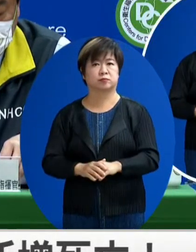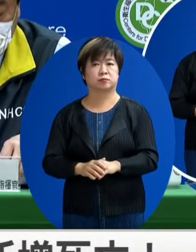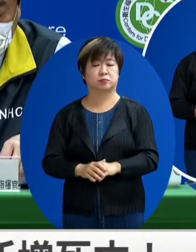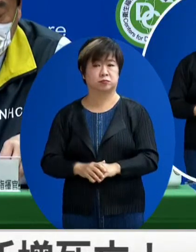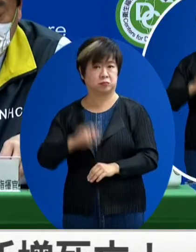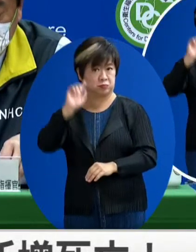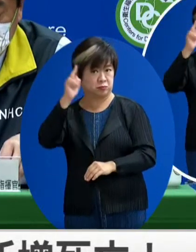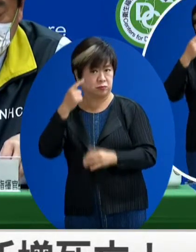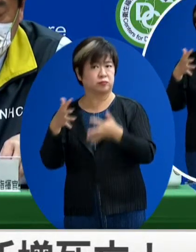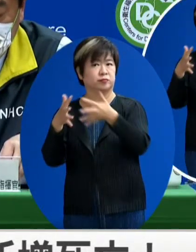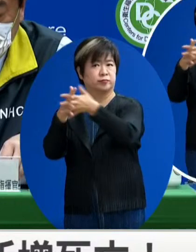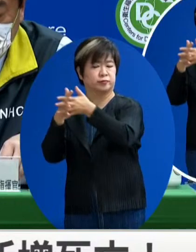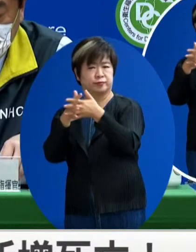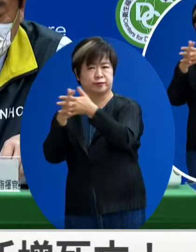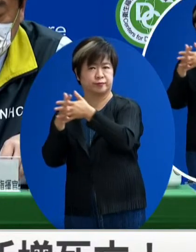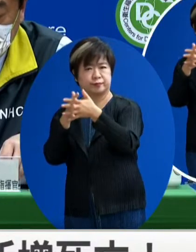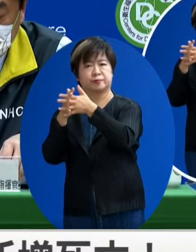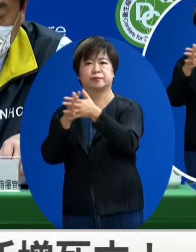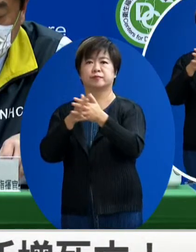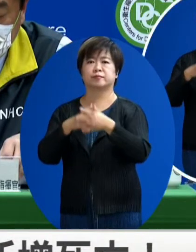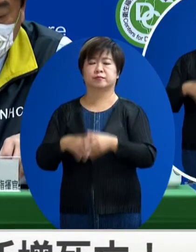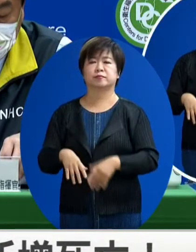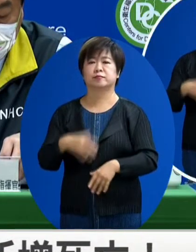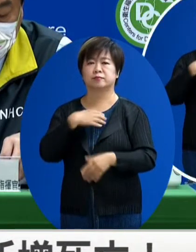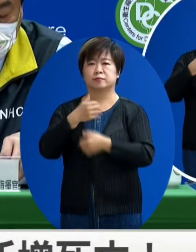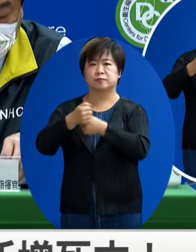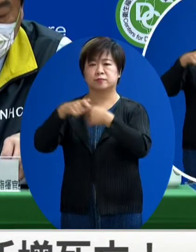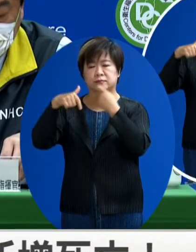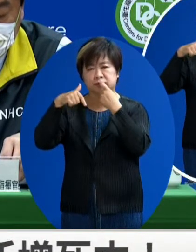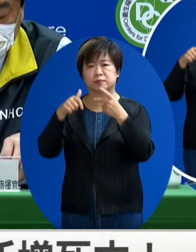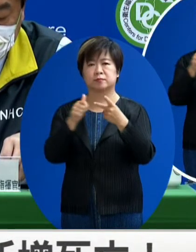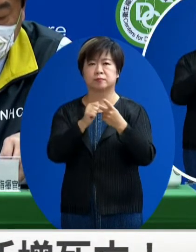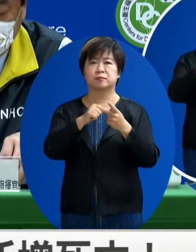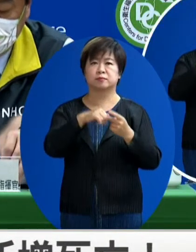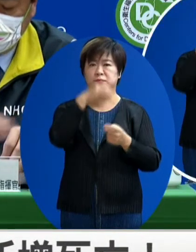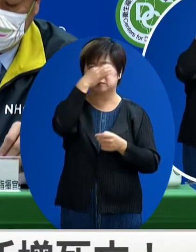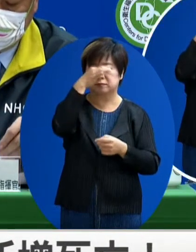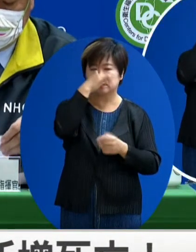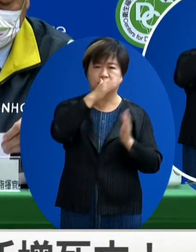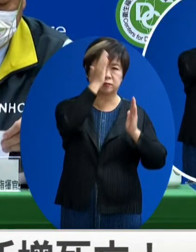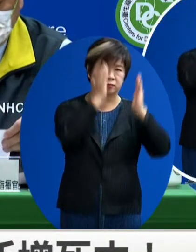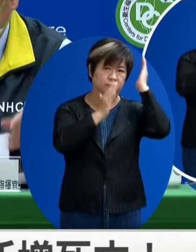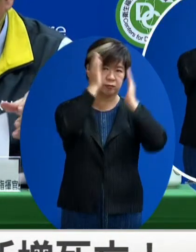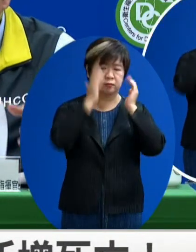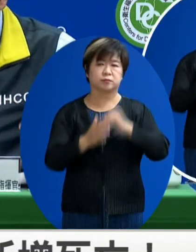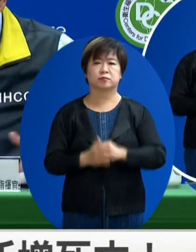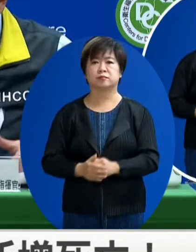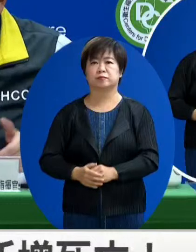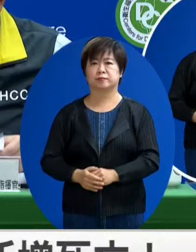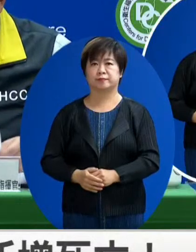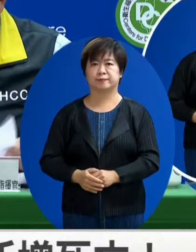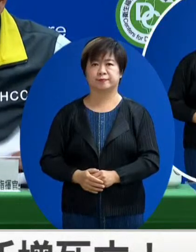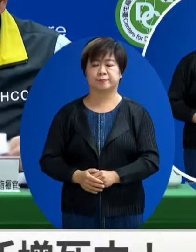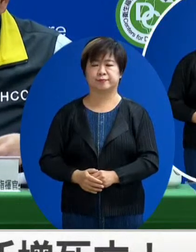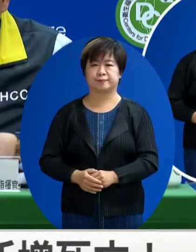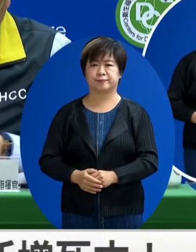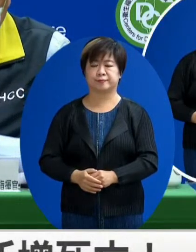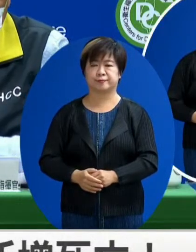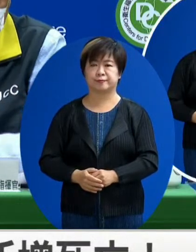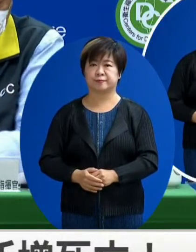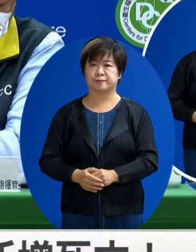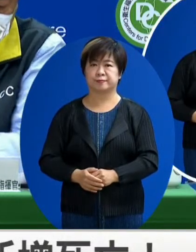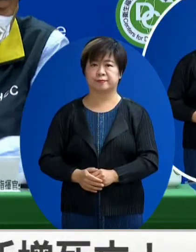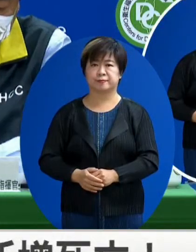别来自美国、阿拉伯联合大公国、菲律宾、马来西亚这几位。那